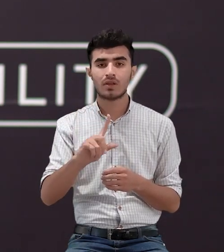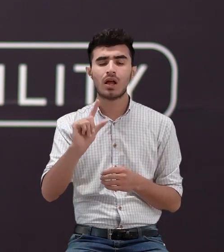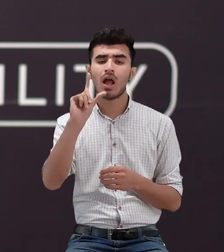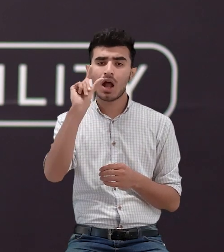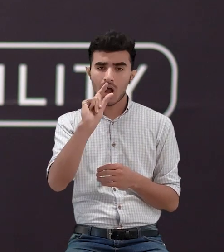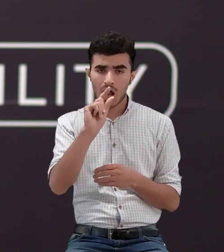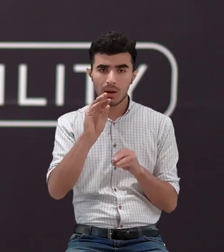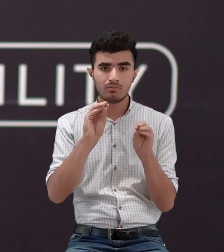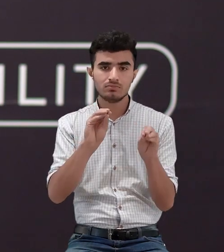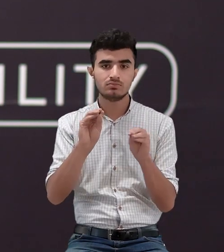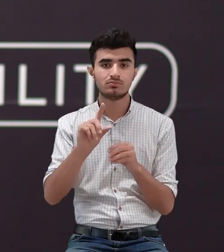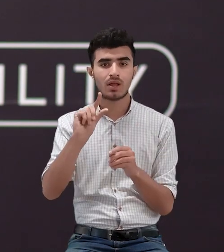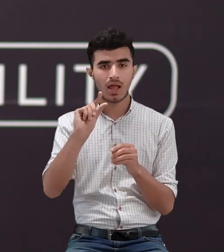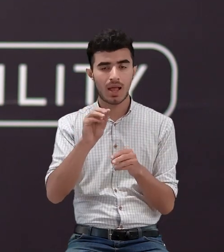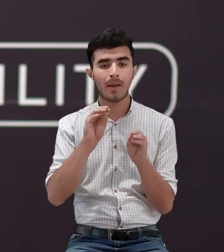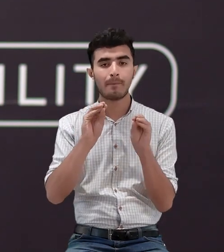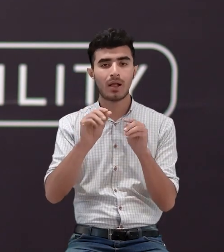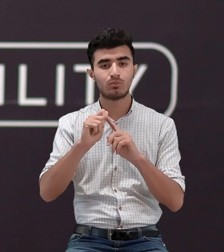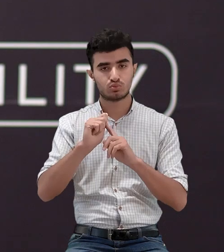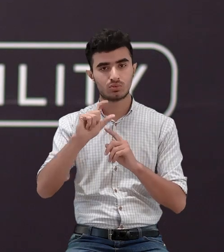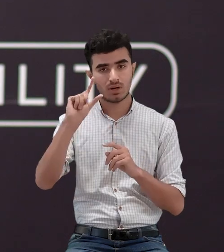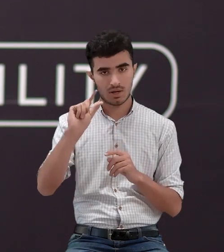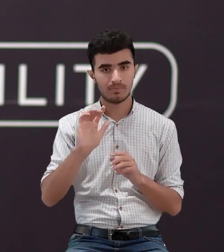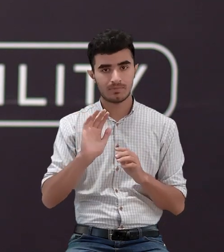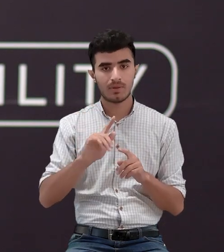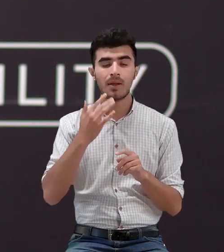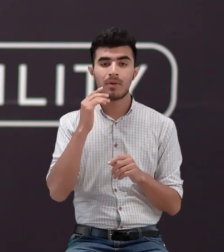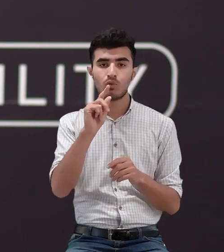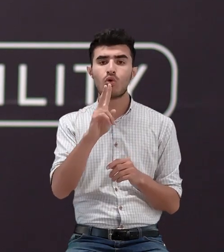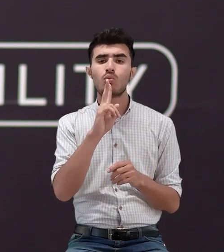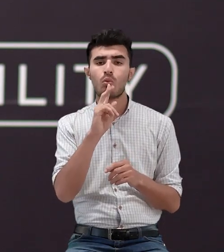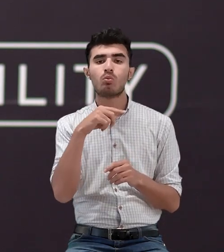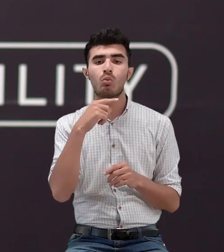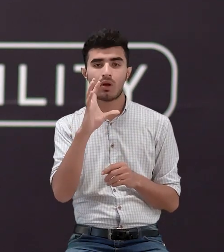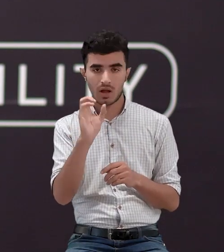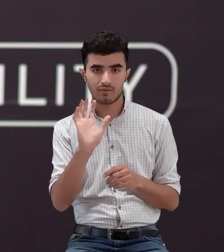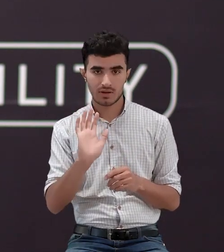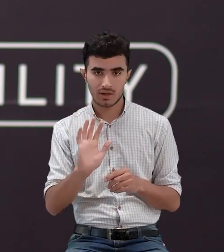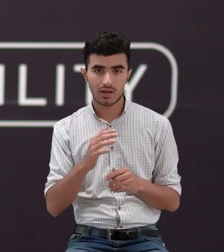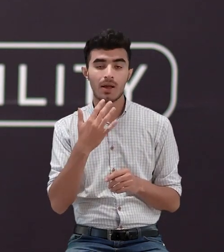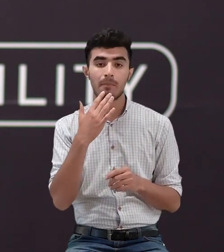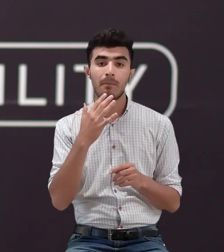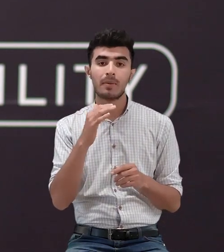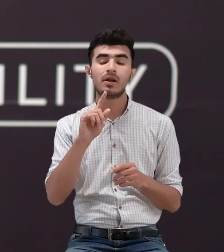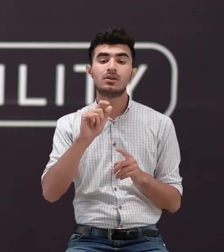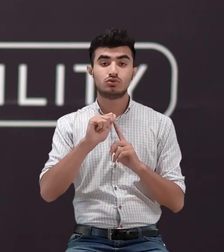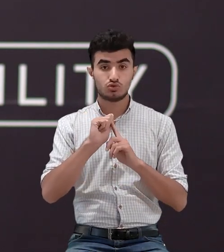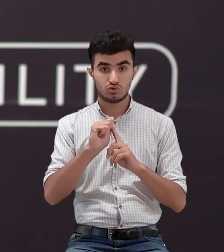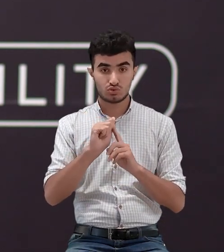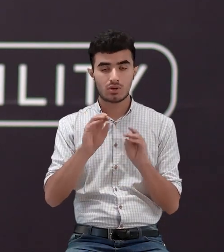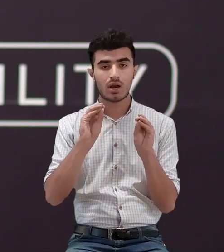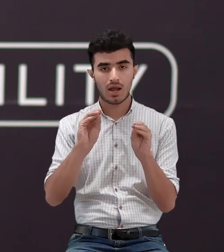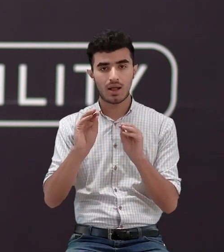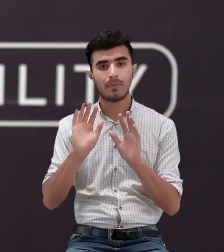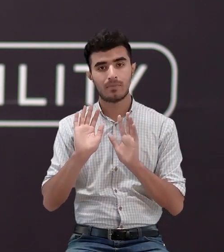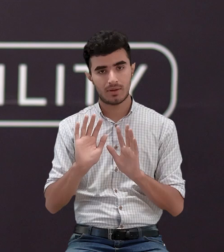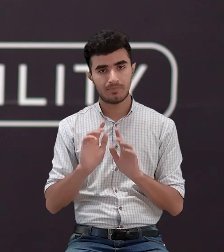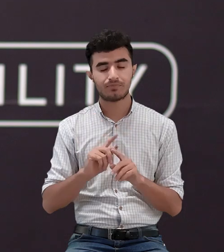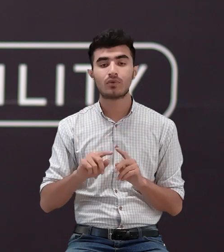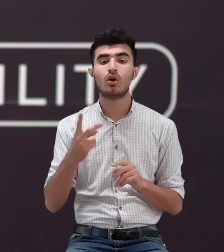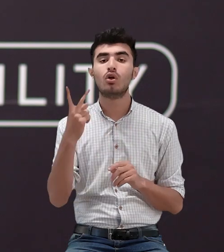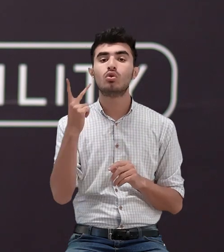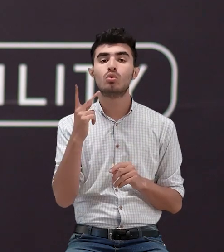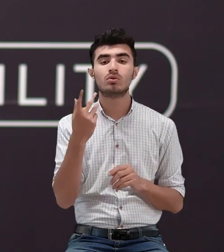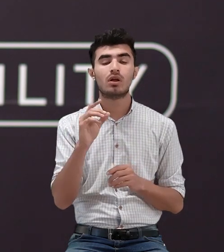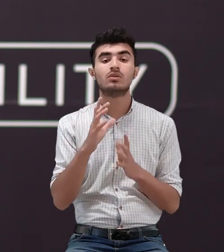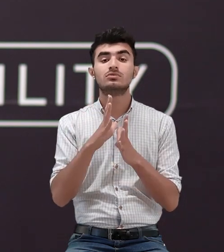کم اسسٹنس کی ضرورت ہے، اس کو کم ہیلپ کی ضرورت ہے. ہو سکتا ہے وہ بولتا بھی ہو مگر اس کو پھر بھی ہیلپ کی ضرورت ہے. لیول